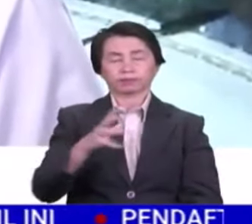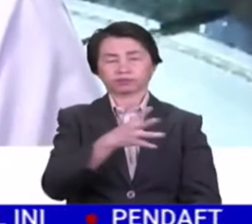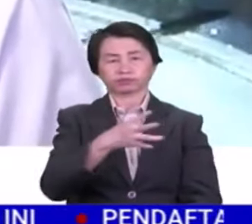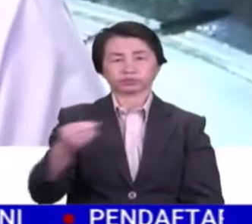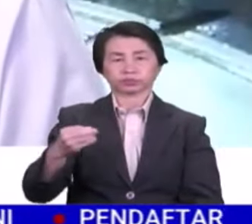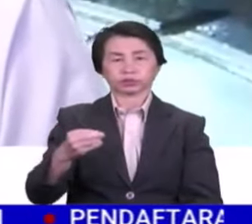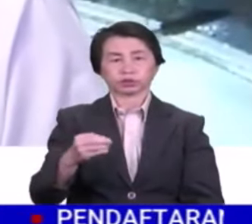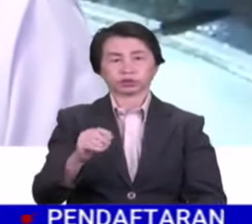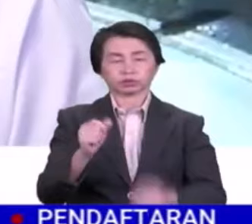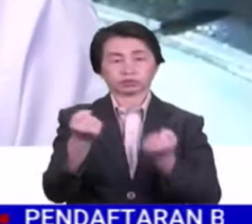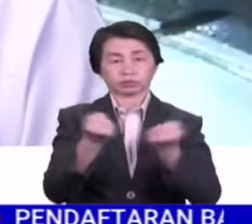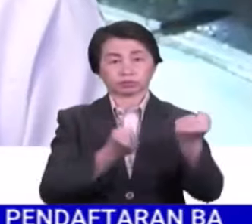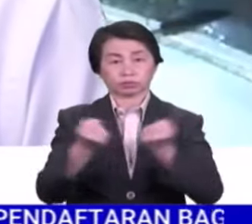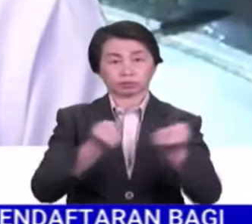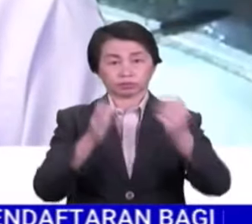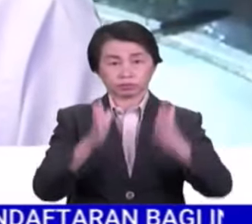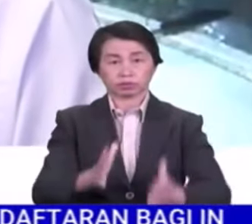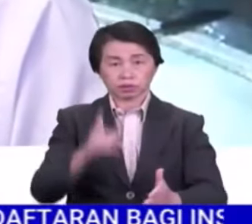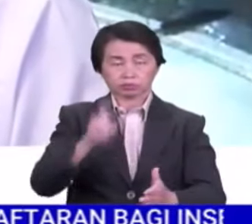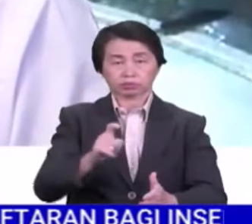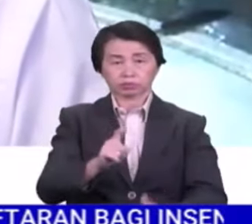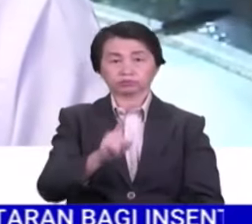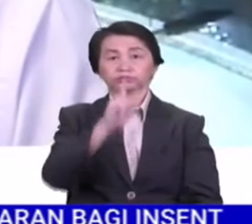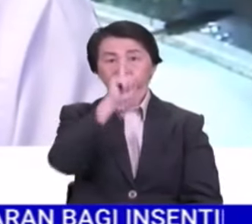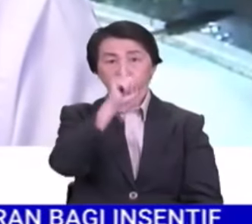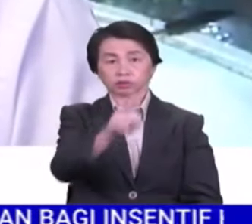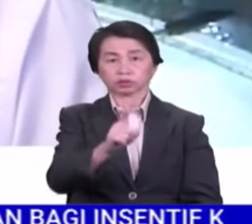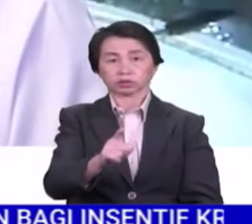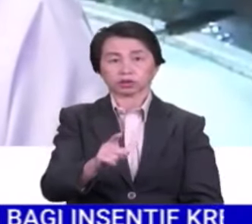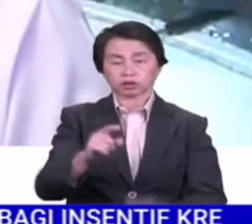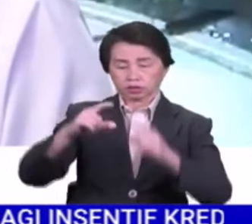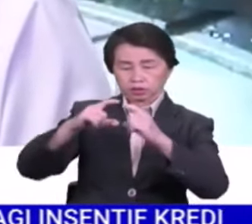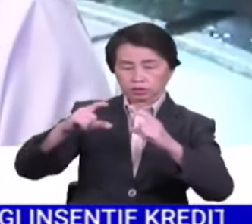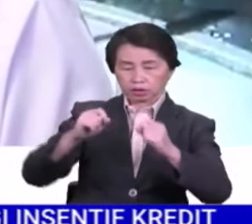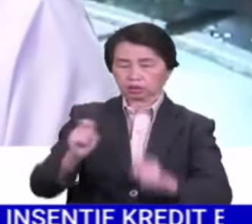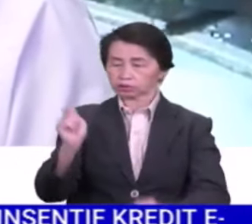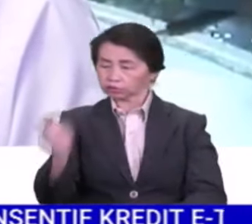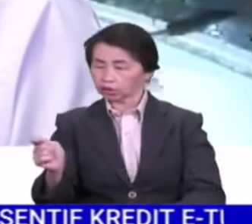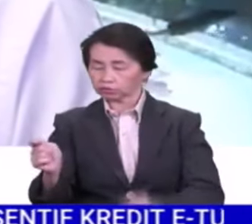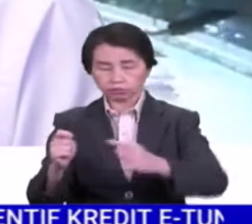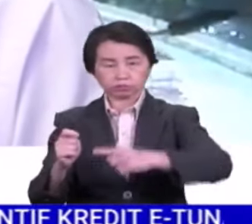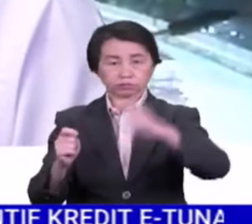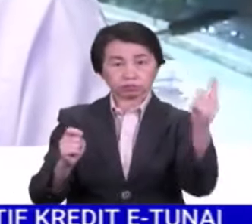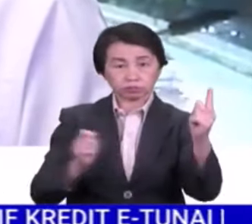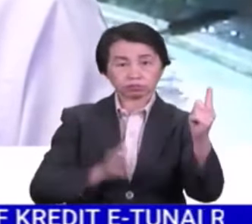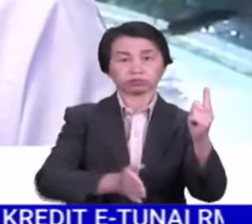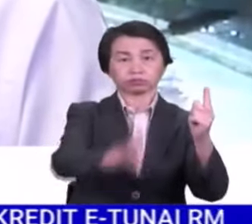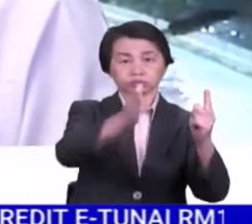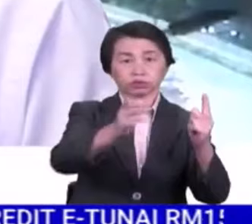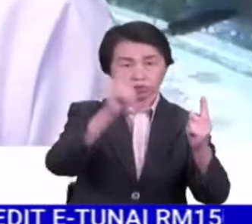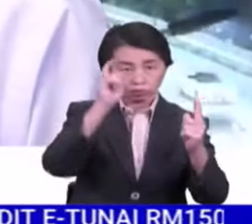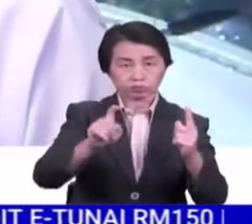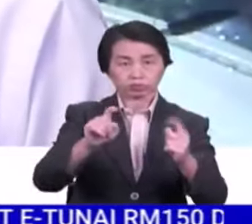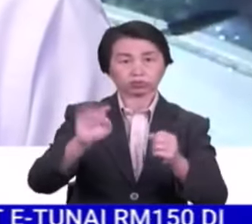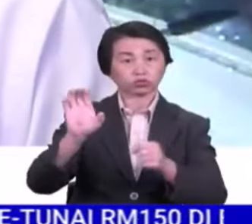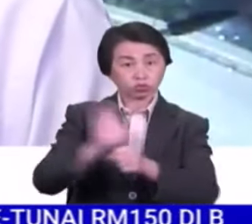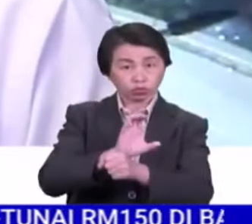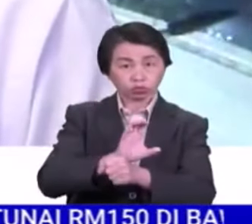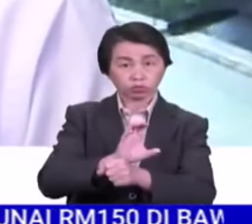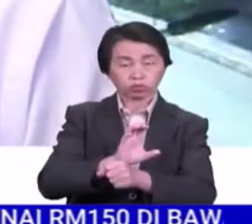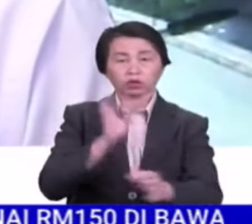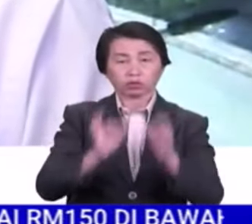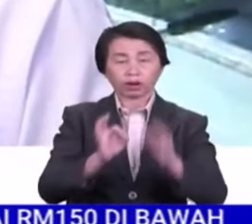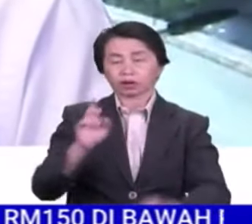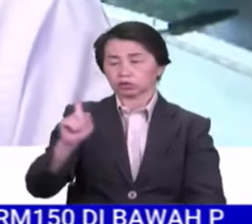itu, pihak pengguna juga perlu memastikan bahawa baki kad touch and go dan e-wallet mencukupi. Walaupun